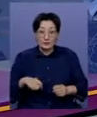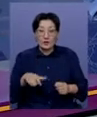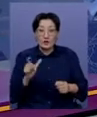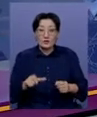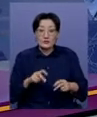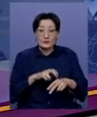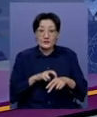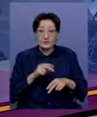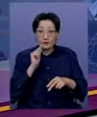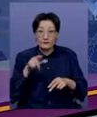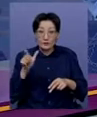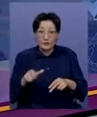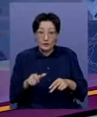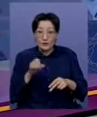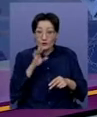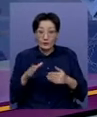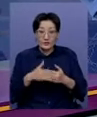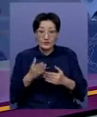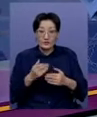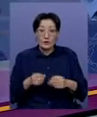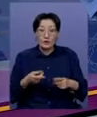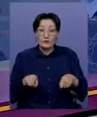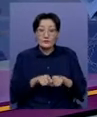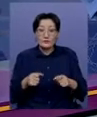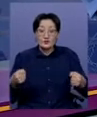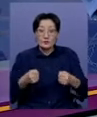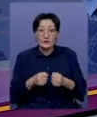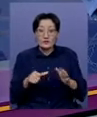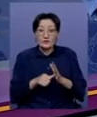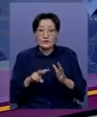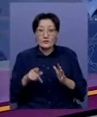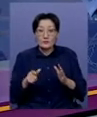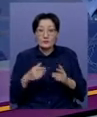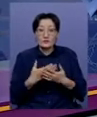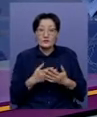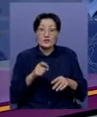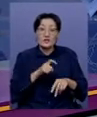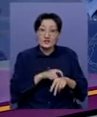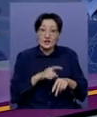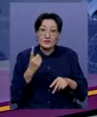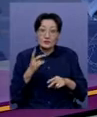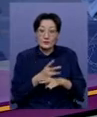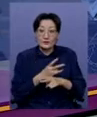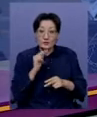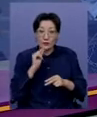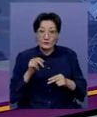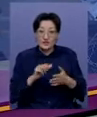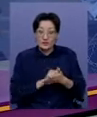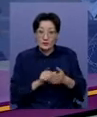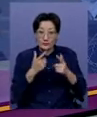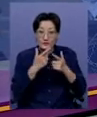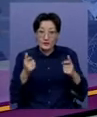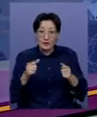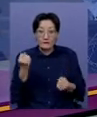что виновный избежит наказания. Смертельное ДТП произошло 6 июля около часа ночи. В обвинительном акте сообщается,